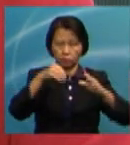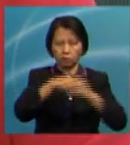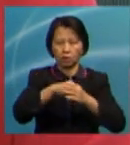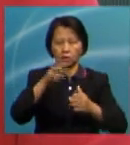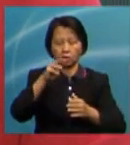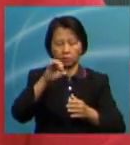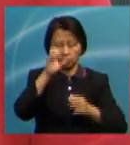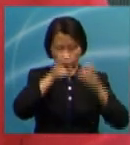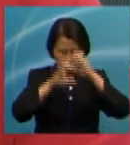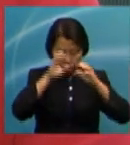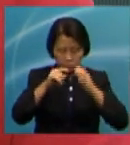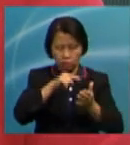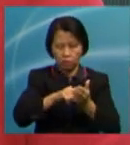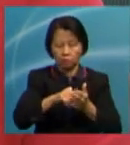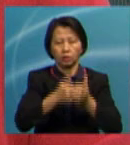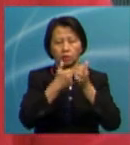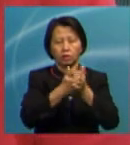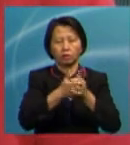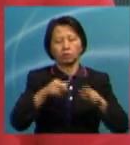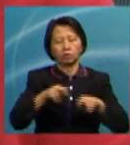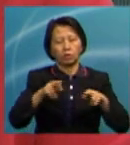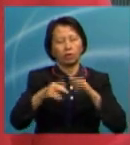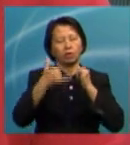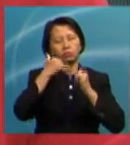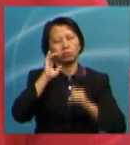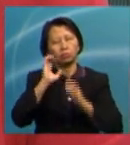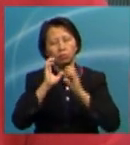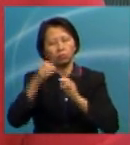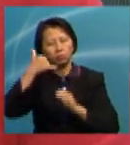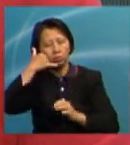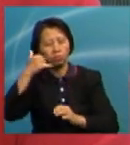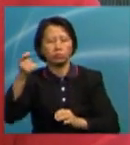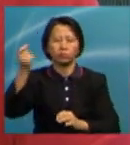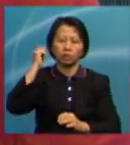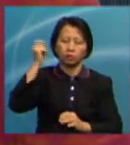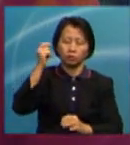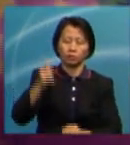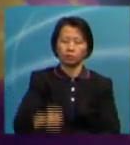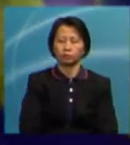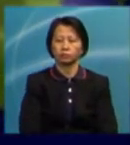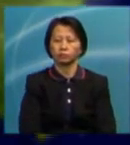misi pencarian ini ikuti rakaman terbubual saya bersama beliau seketika